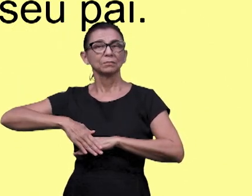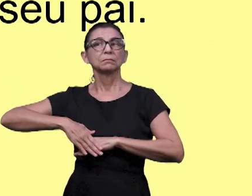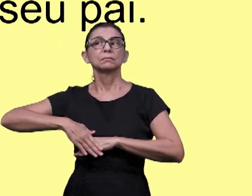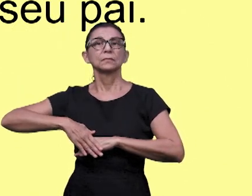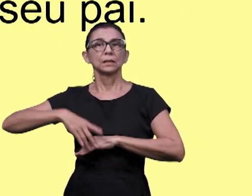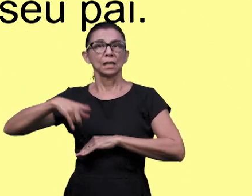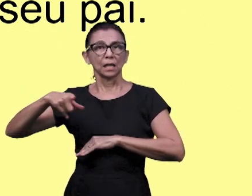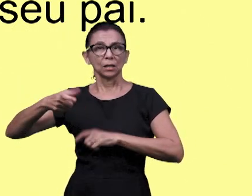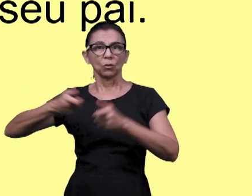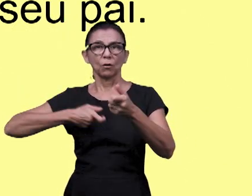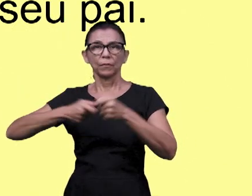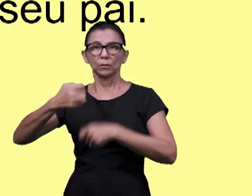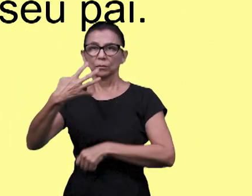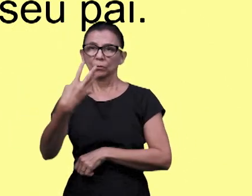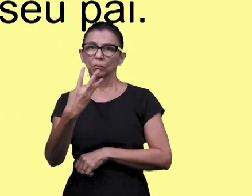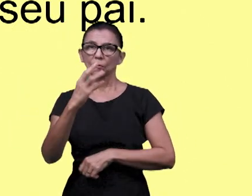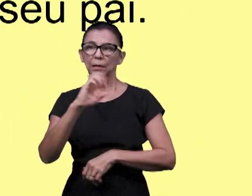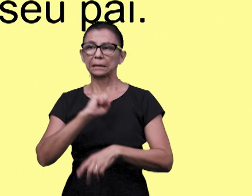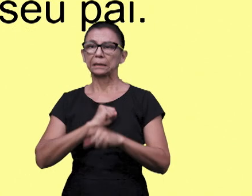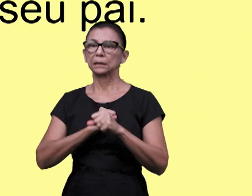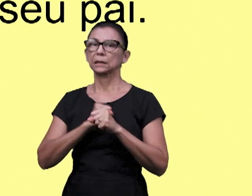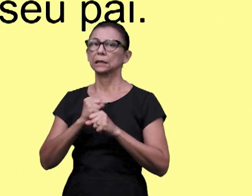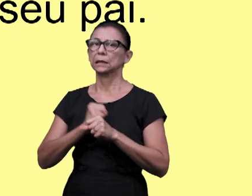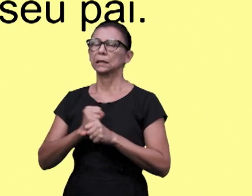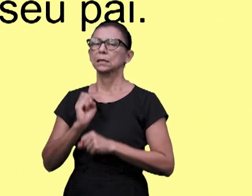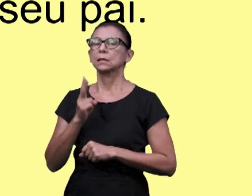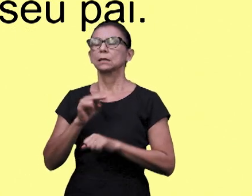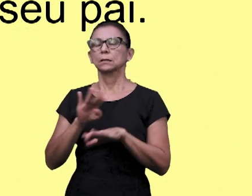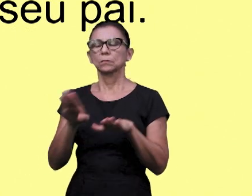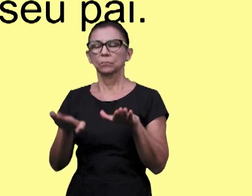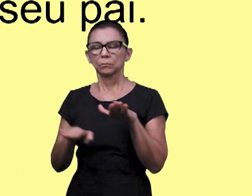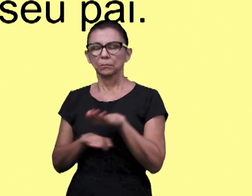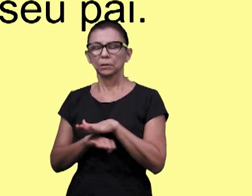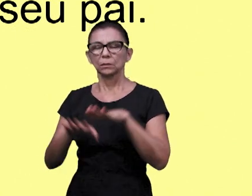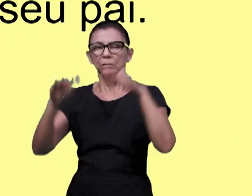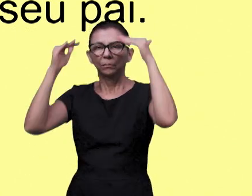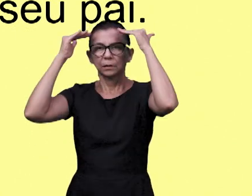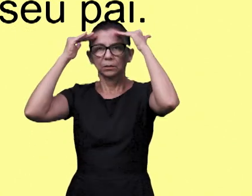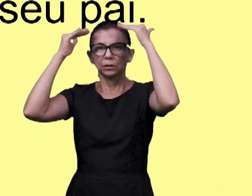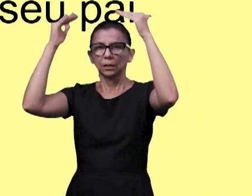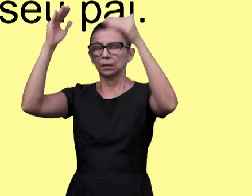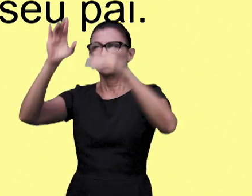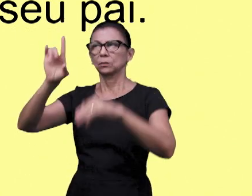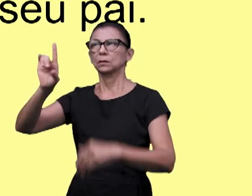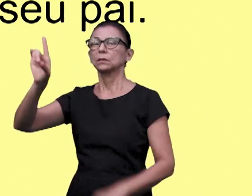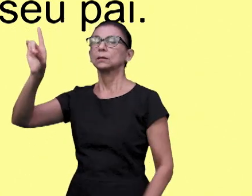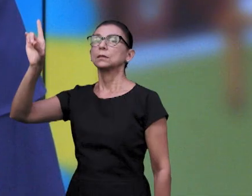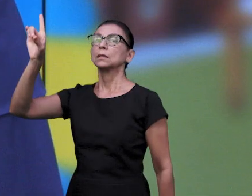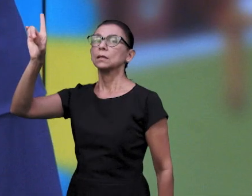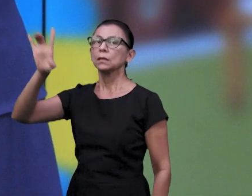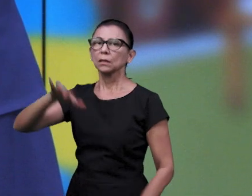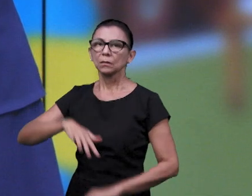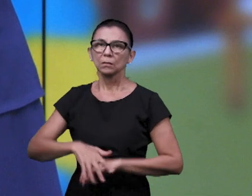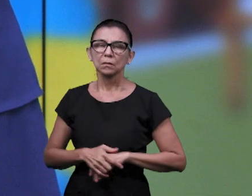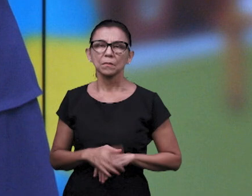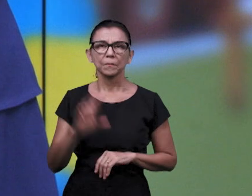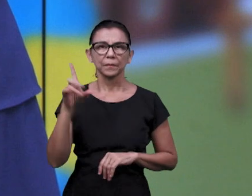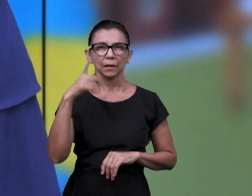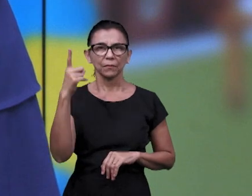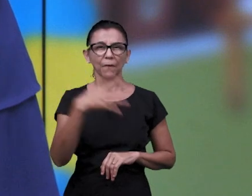ans, toujours en étant humble et obéissant à Dieu. David a eu beaucoup